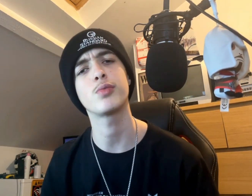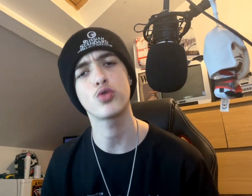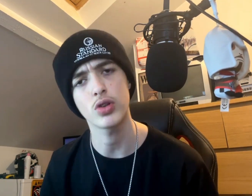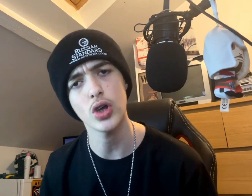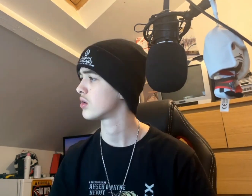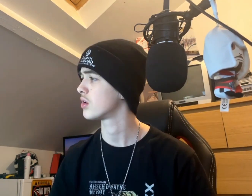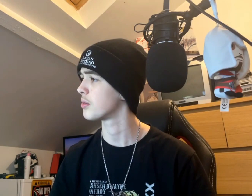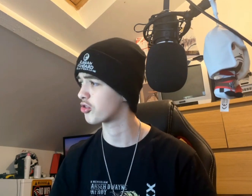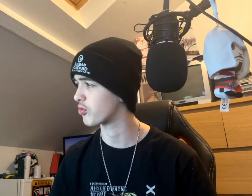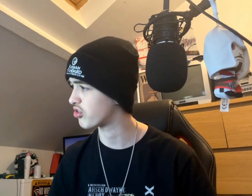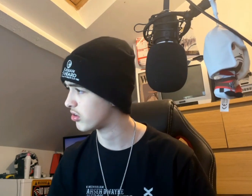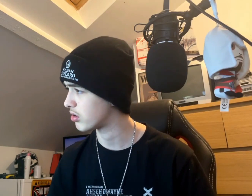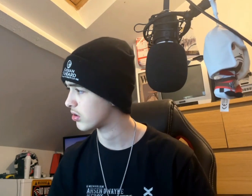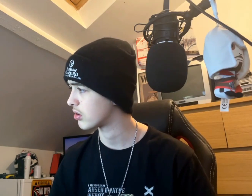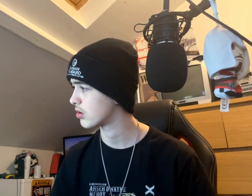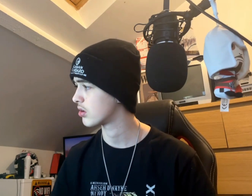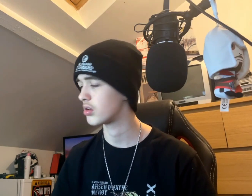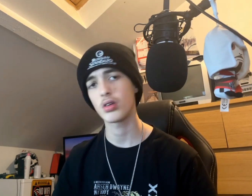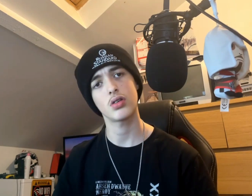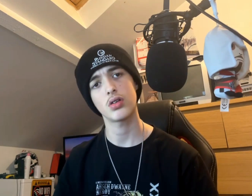sur facebook twitter Et moi je vous dis